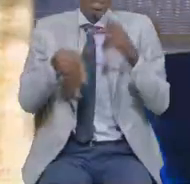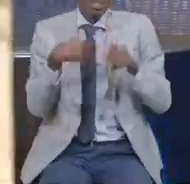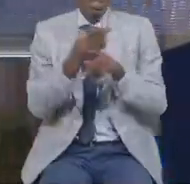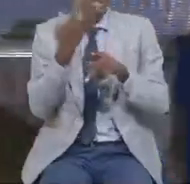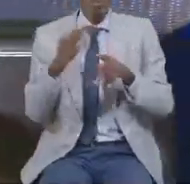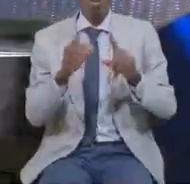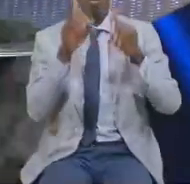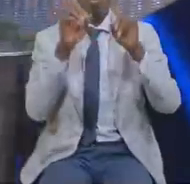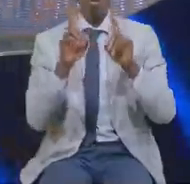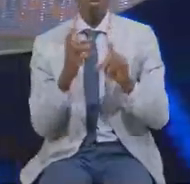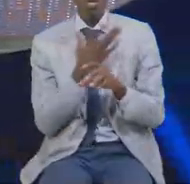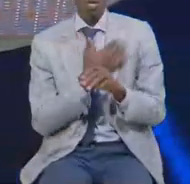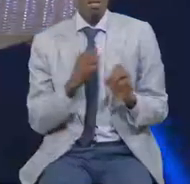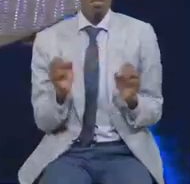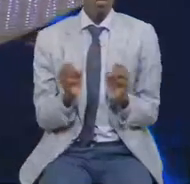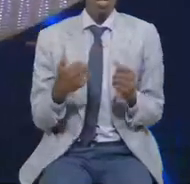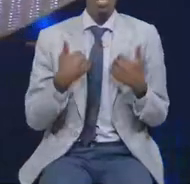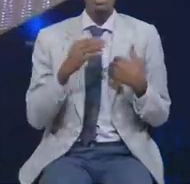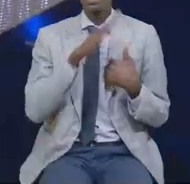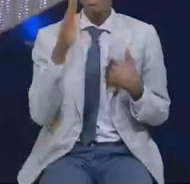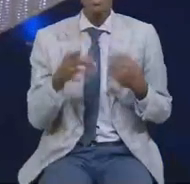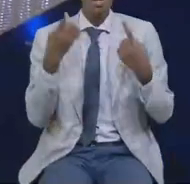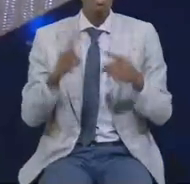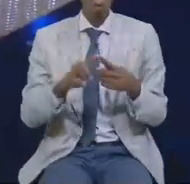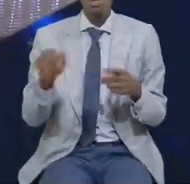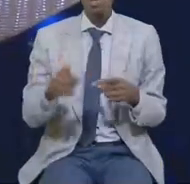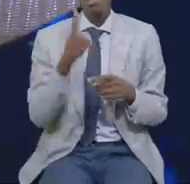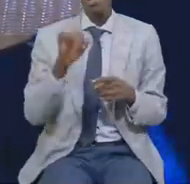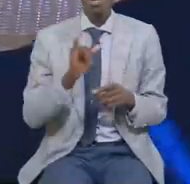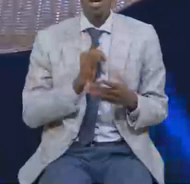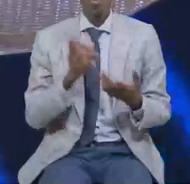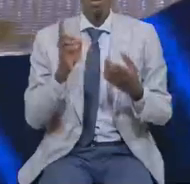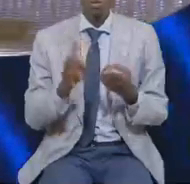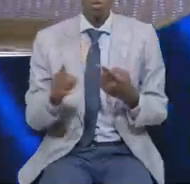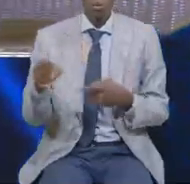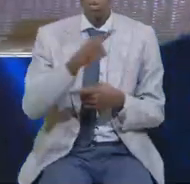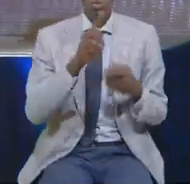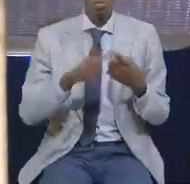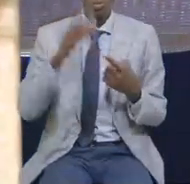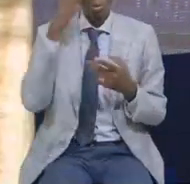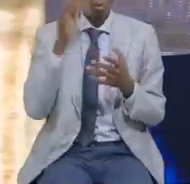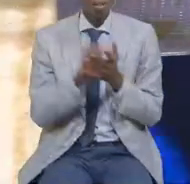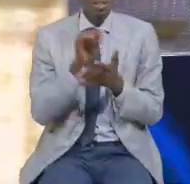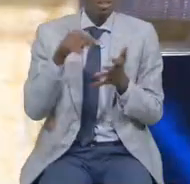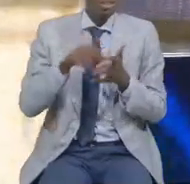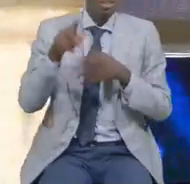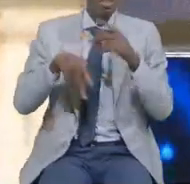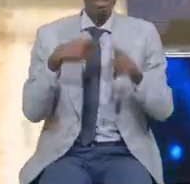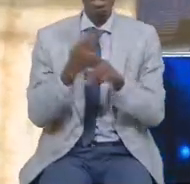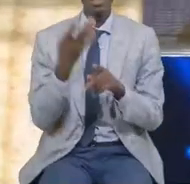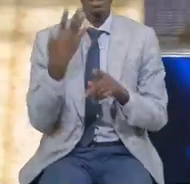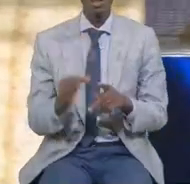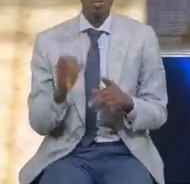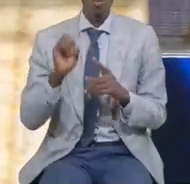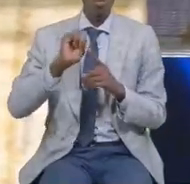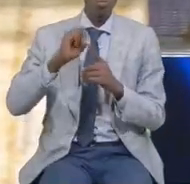menace, cette épreuve n'est jamais arrivée à personne. Cette situation